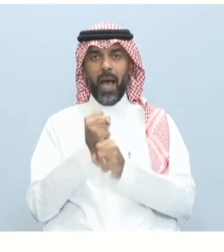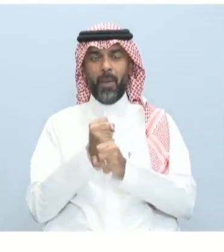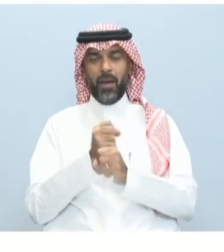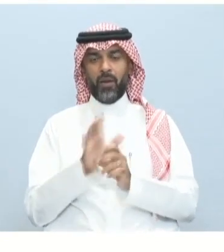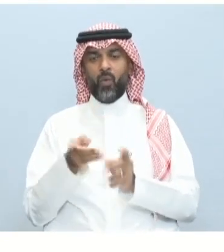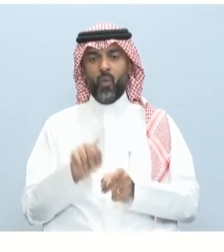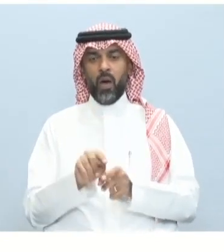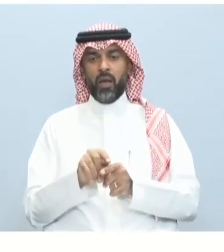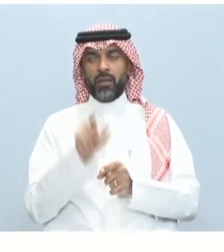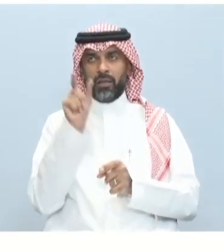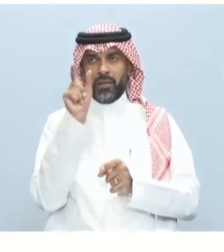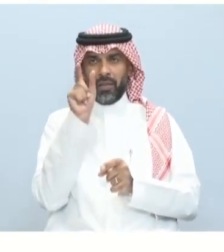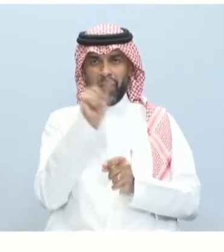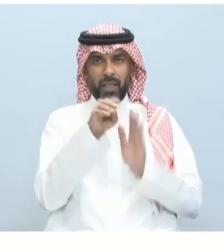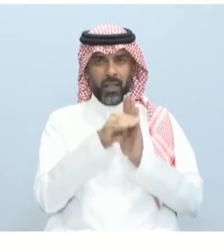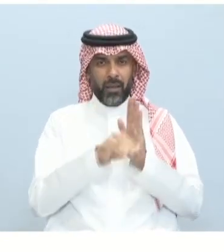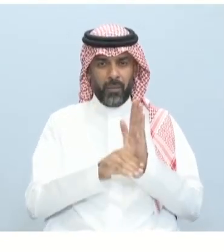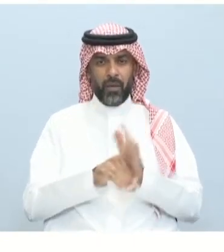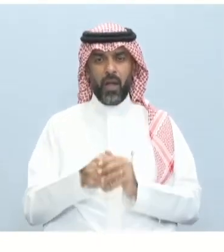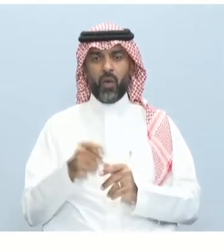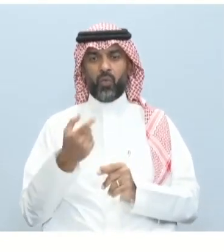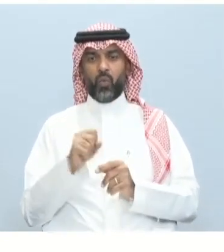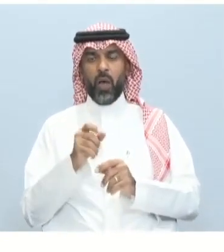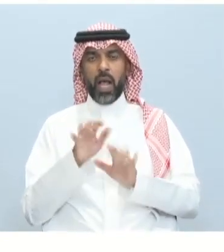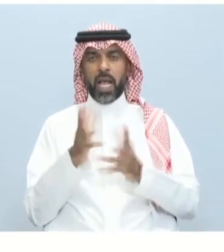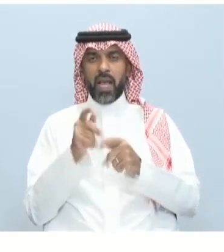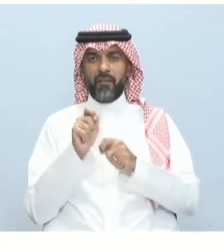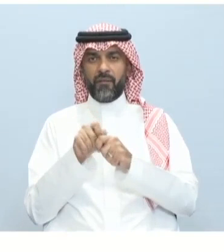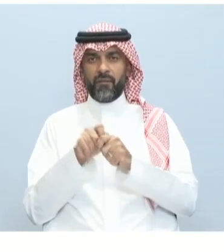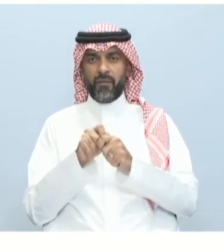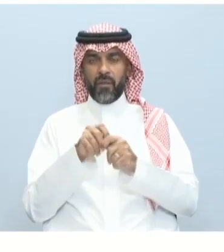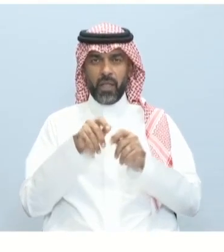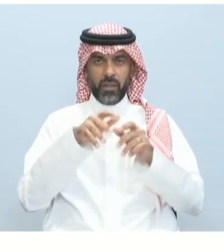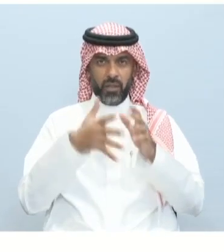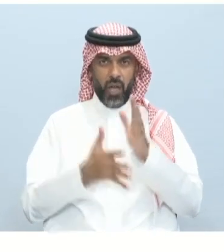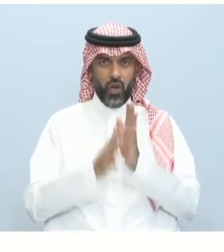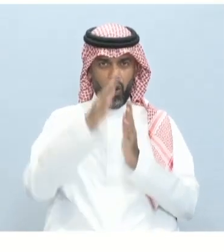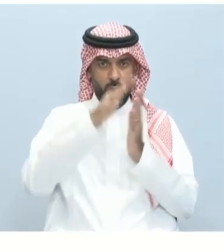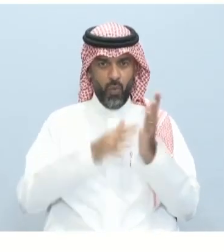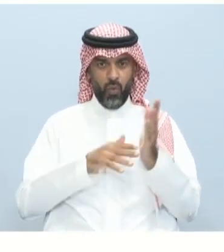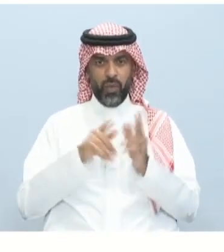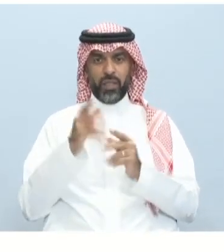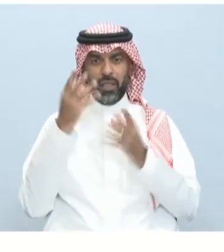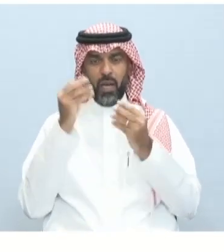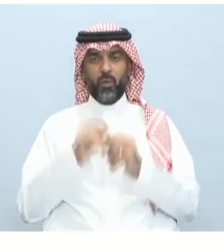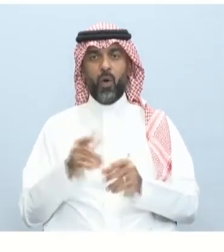الآلة، كيفية إنشاء نموذج تعلم الآلة، وكيفية برمجة نموذج تعلم الآلة في